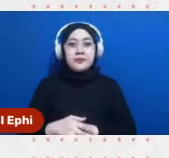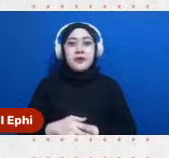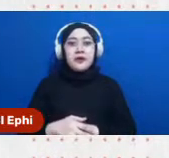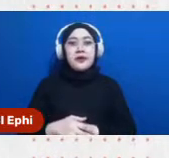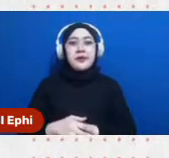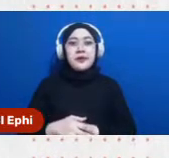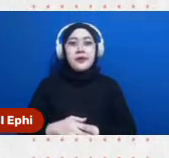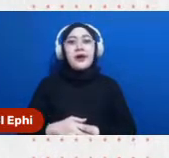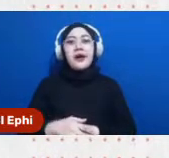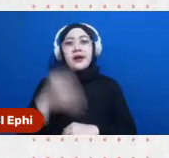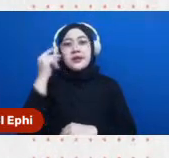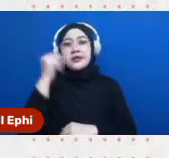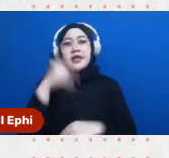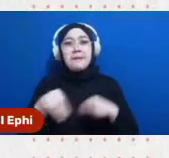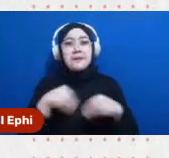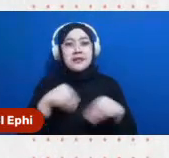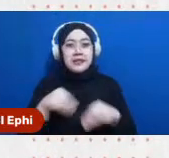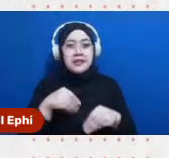Oke, jawabannya apa nih?